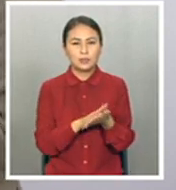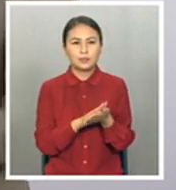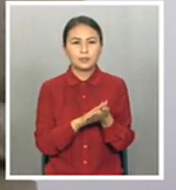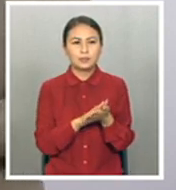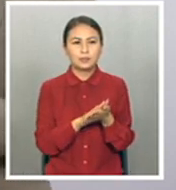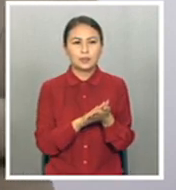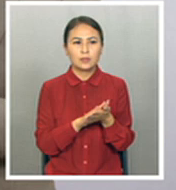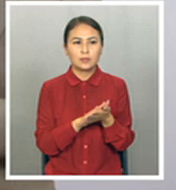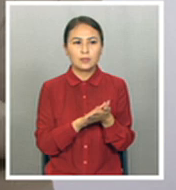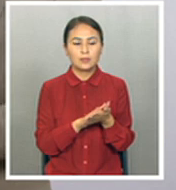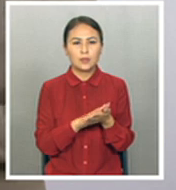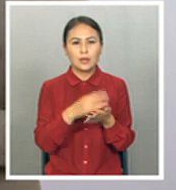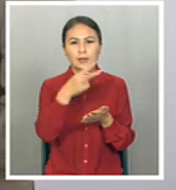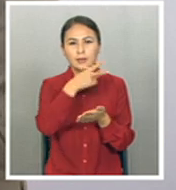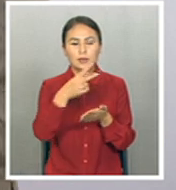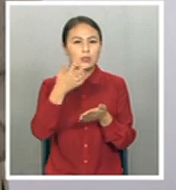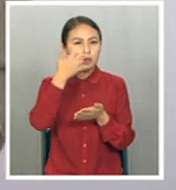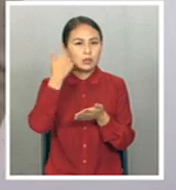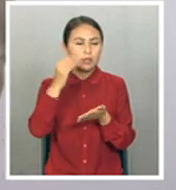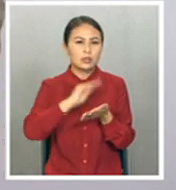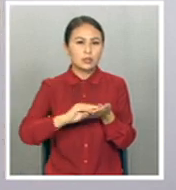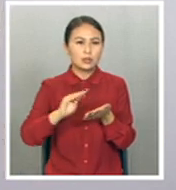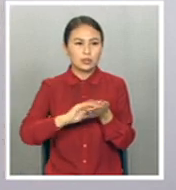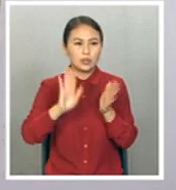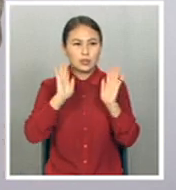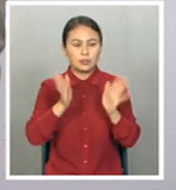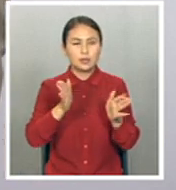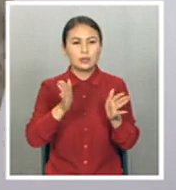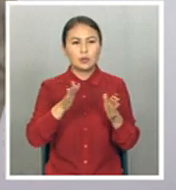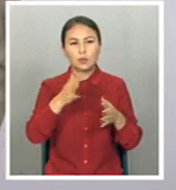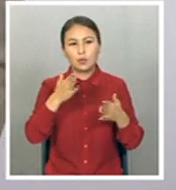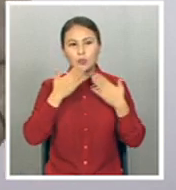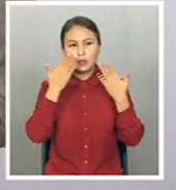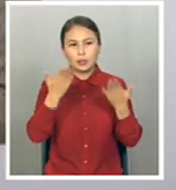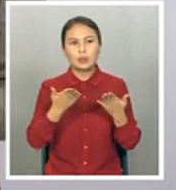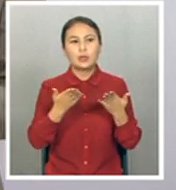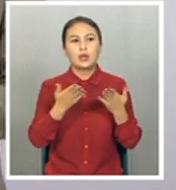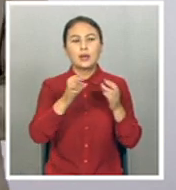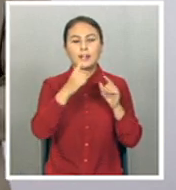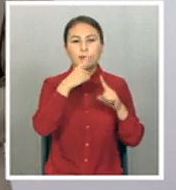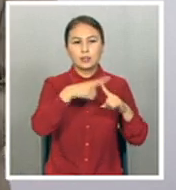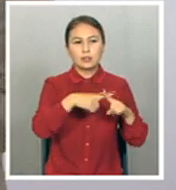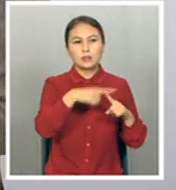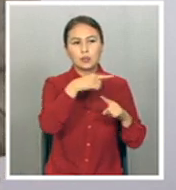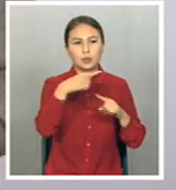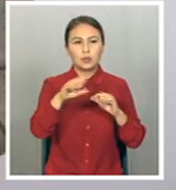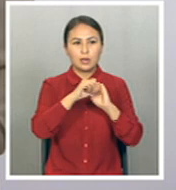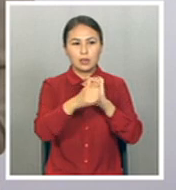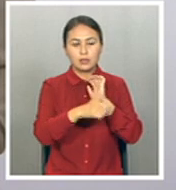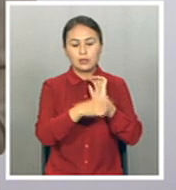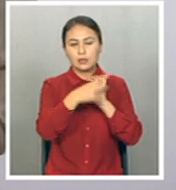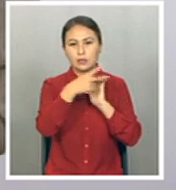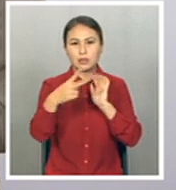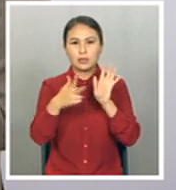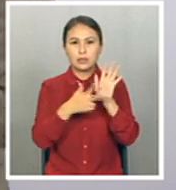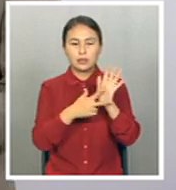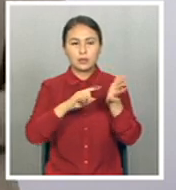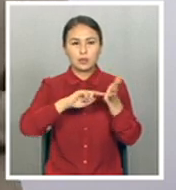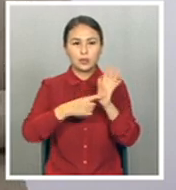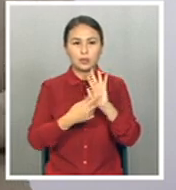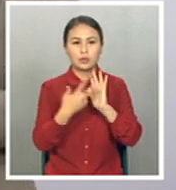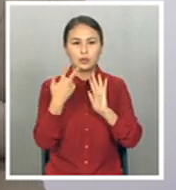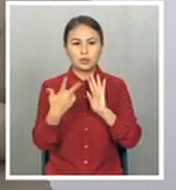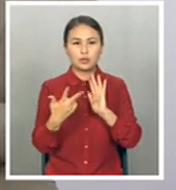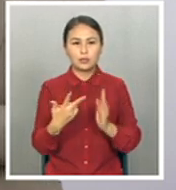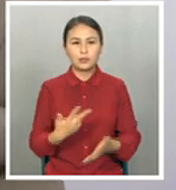Шешуін біз теңдеу құру арқылы шығарамыз, оқиық. X пен 16-ның айырмасы 8 бен 3-тің